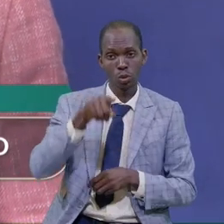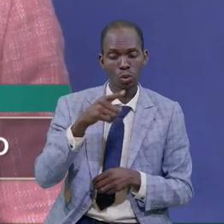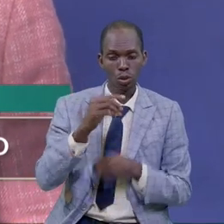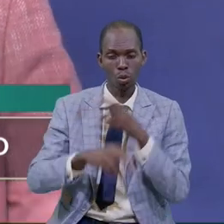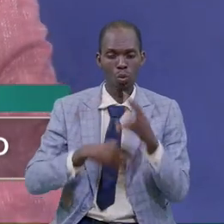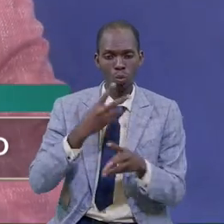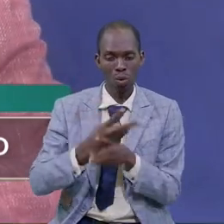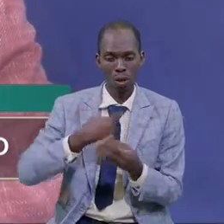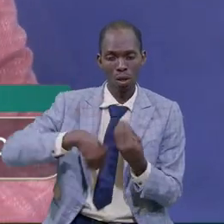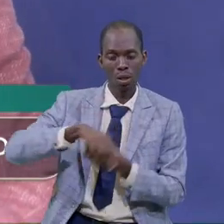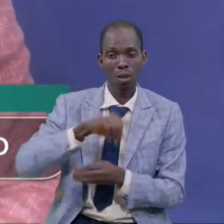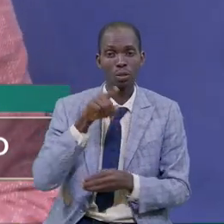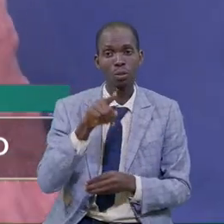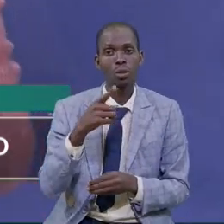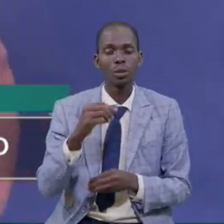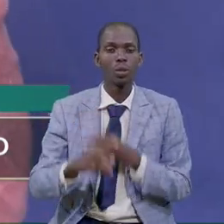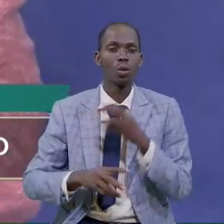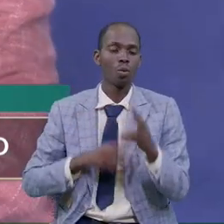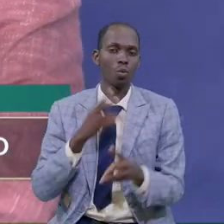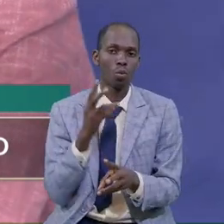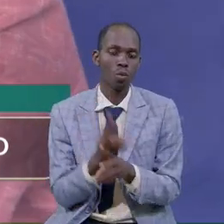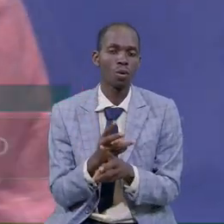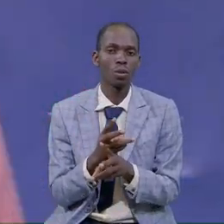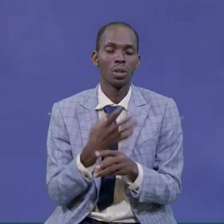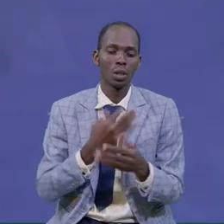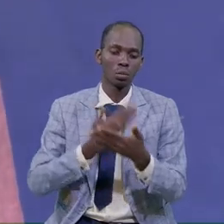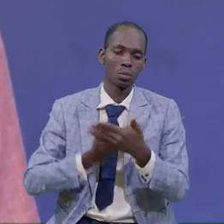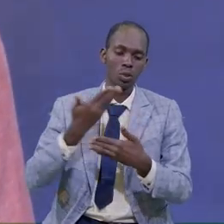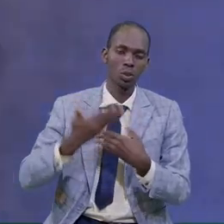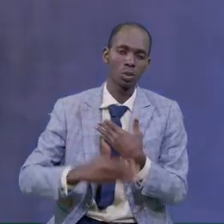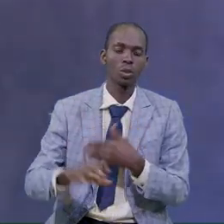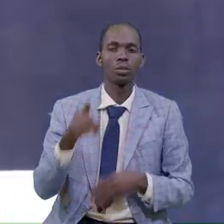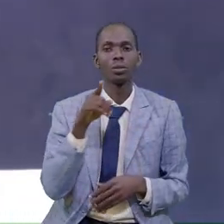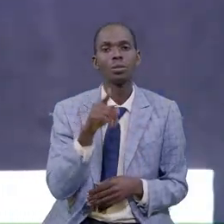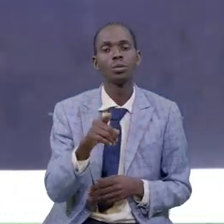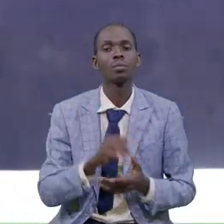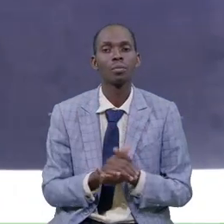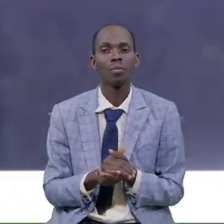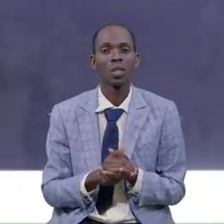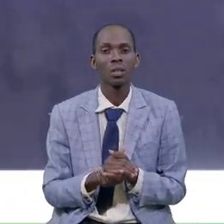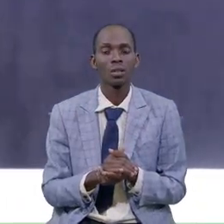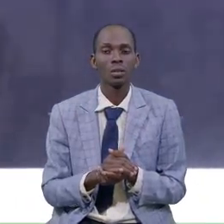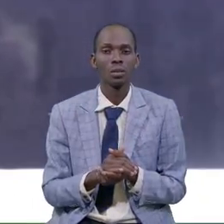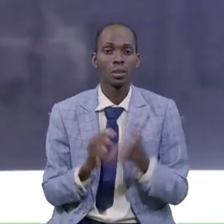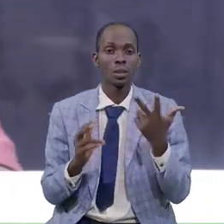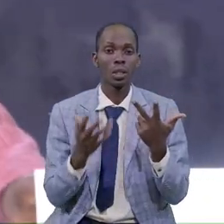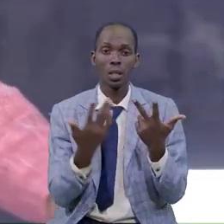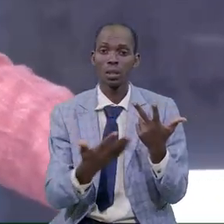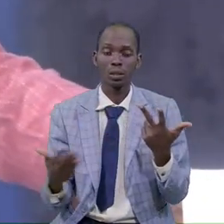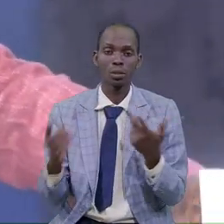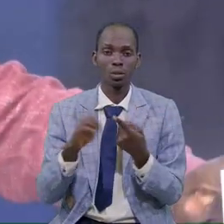en monde intérieur et le monde autour et au-delà. Il y a trois choses à considérer. Premièrement,